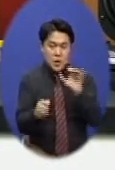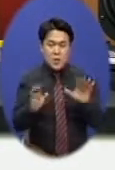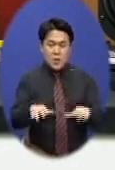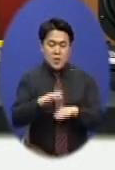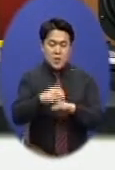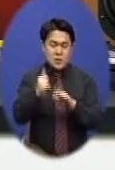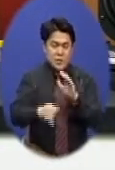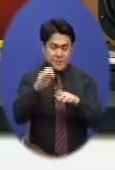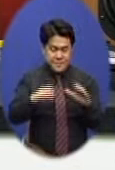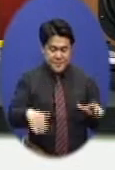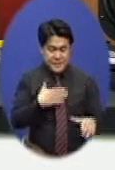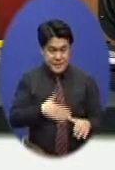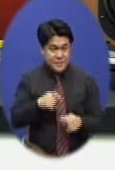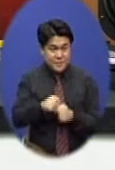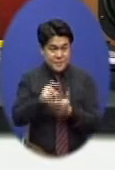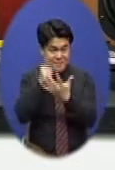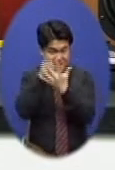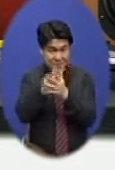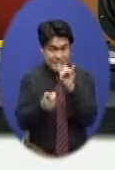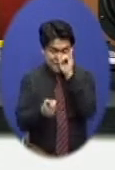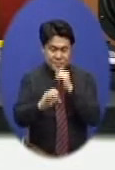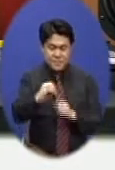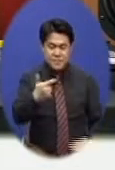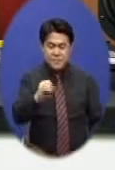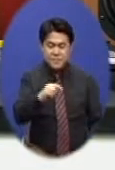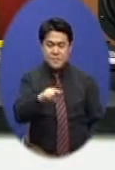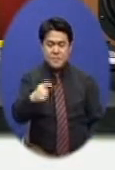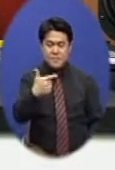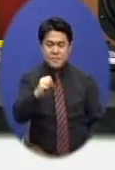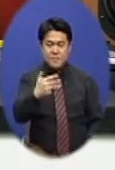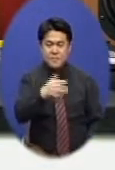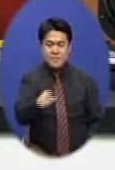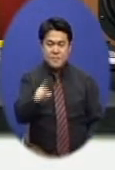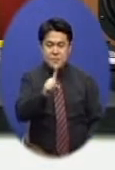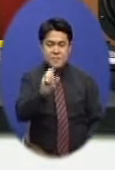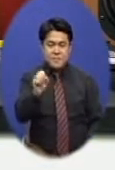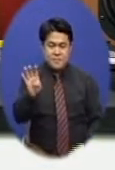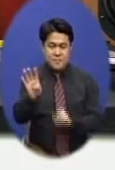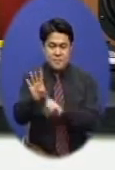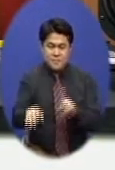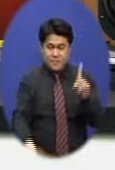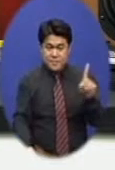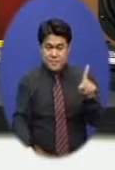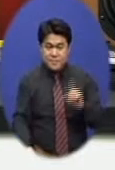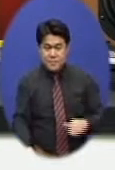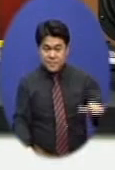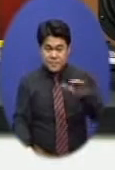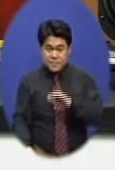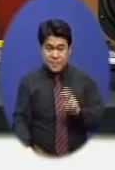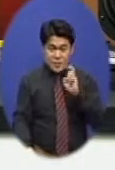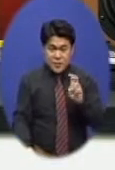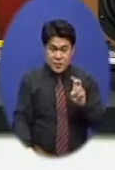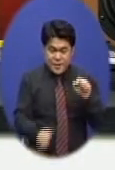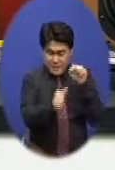네. 농촌 알기 퀴즈가 있잖아요. 그렇죠. 네, 060-608-1004로 전화를 주셔서 1번 저희가